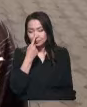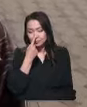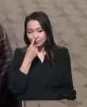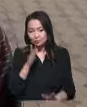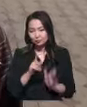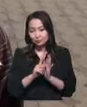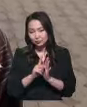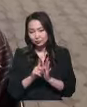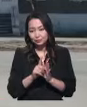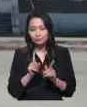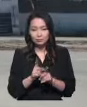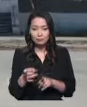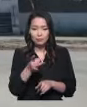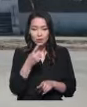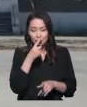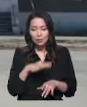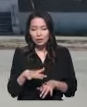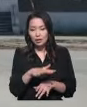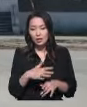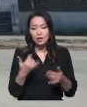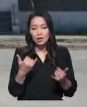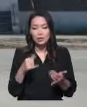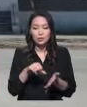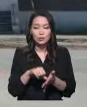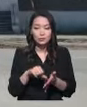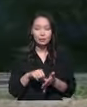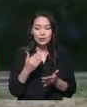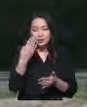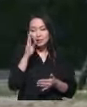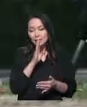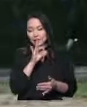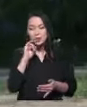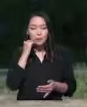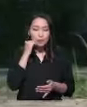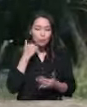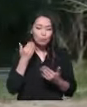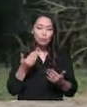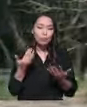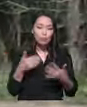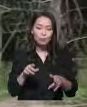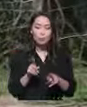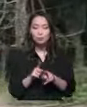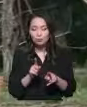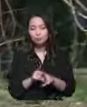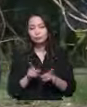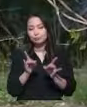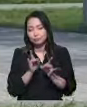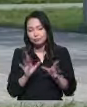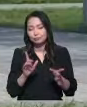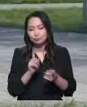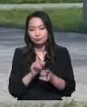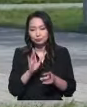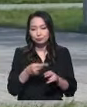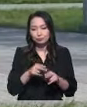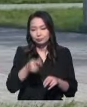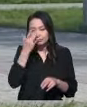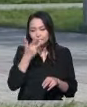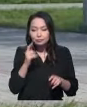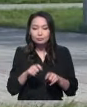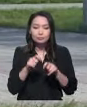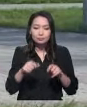Быстренько дошел и получился домой. А в Пришахтинске детвора, родители, бабушки и дедушки уже в предвкушении праздника. Этим летом здесь откроется